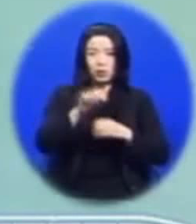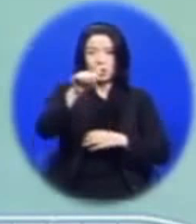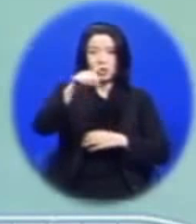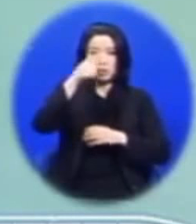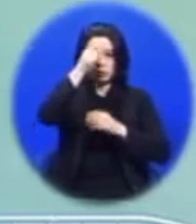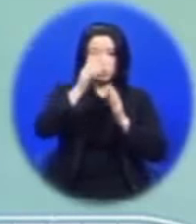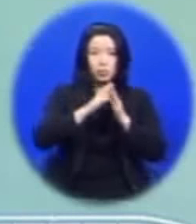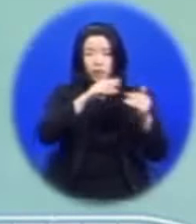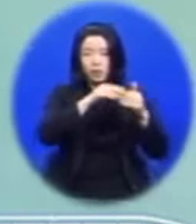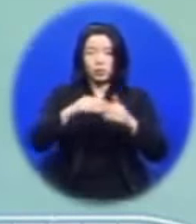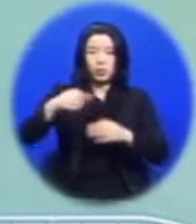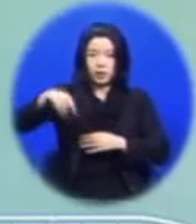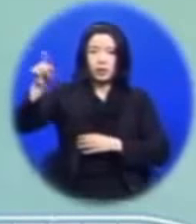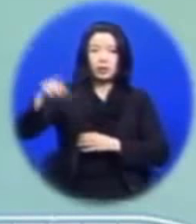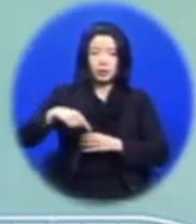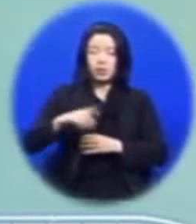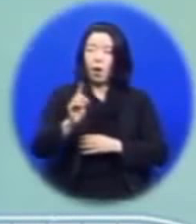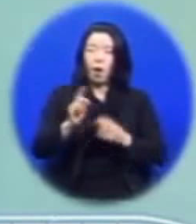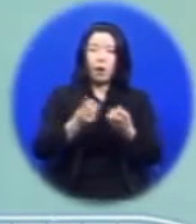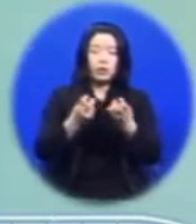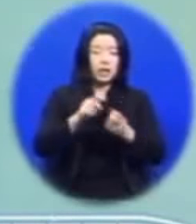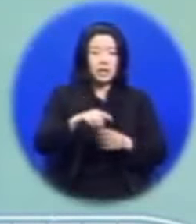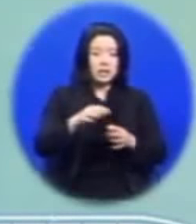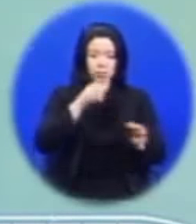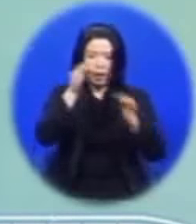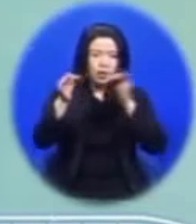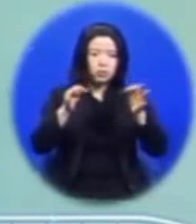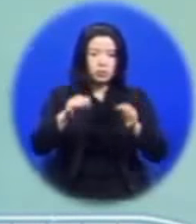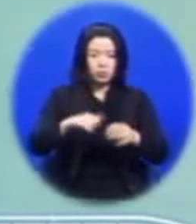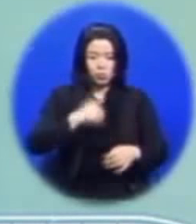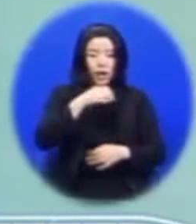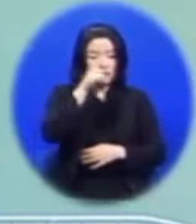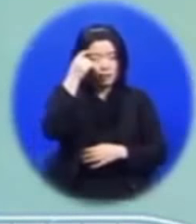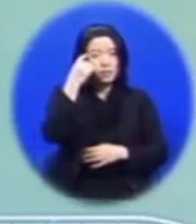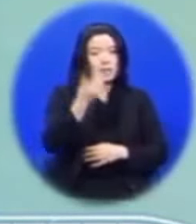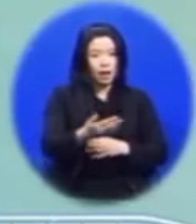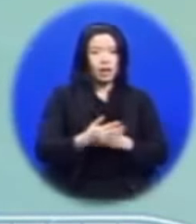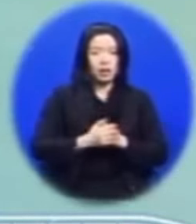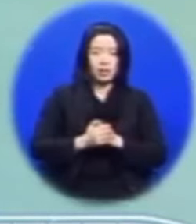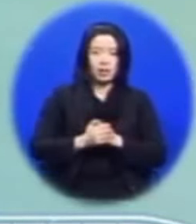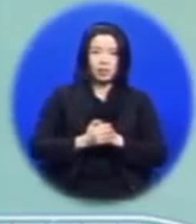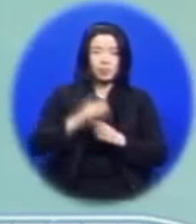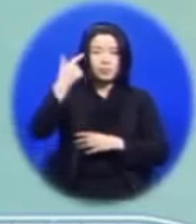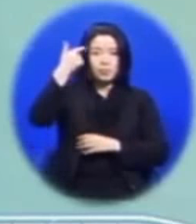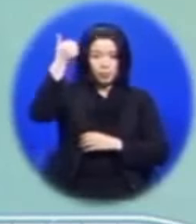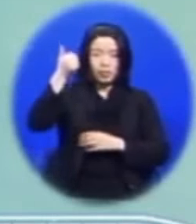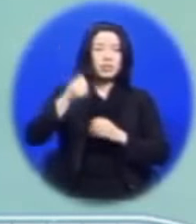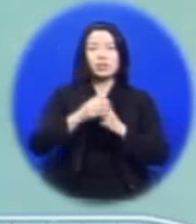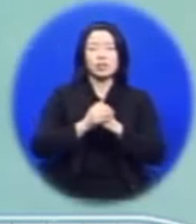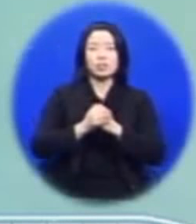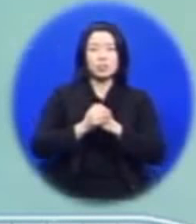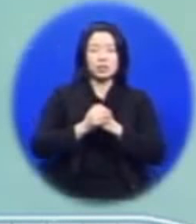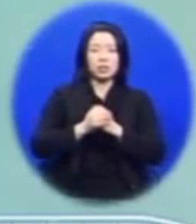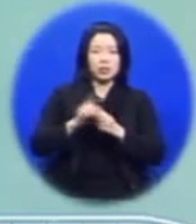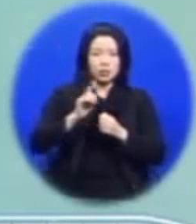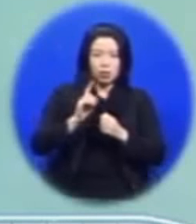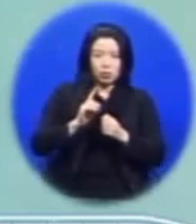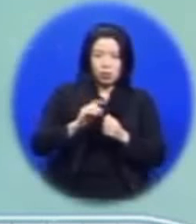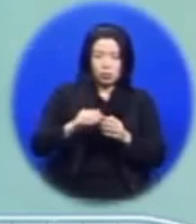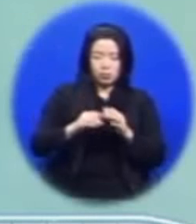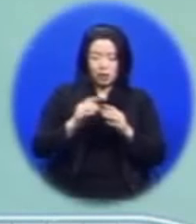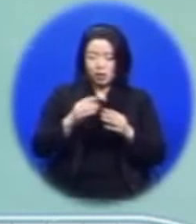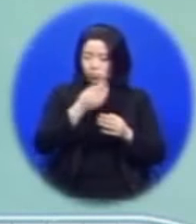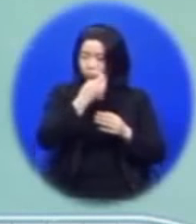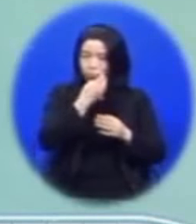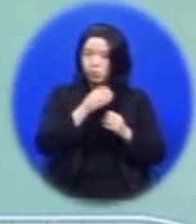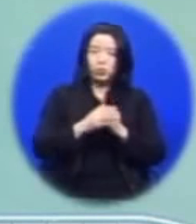왔는데 어떻게 이렇게 소리를 지르고 그러시네요 목사님이 못 쓰게 지셨어요 딸